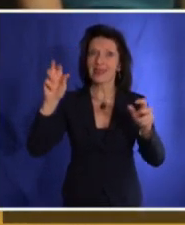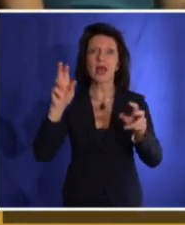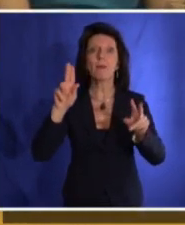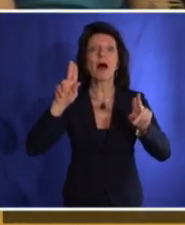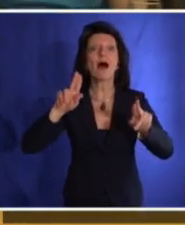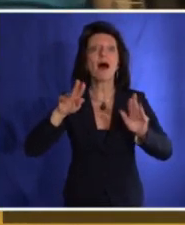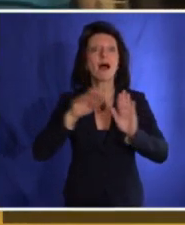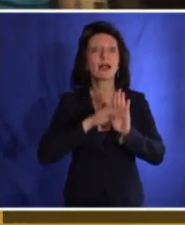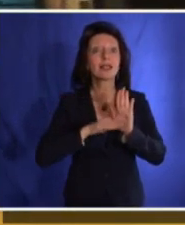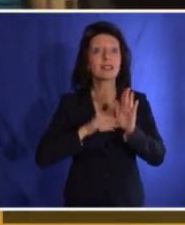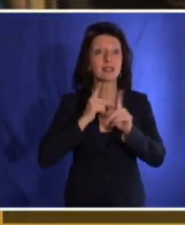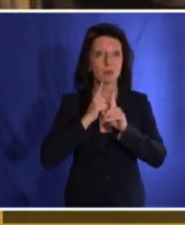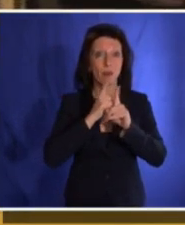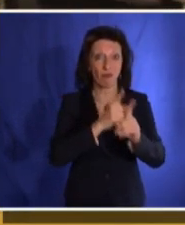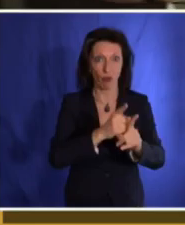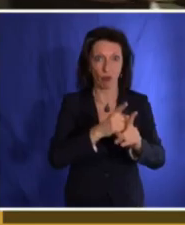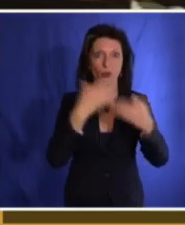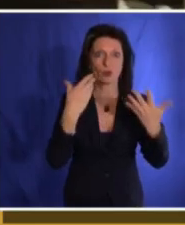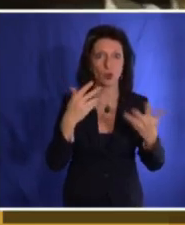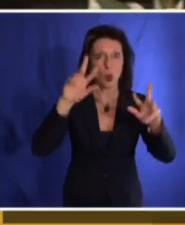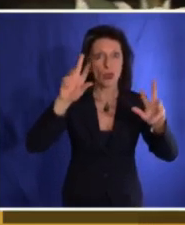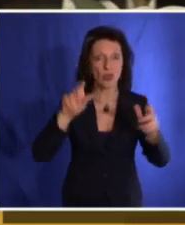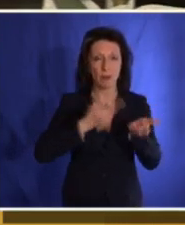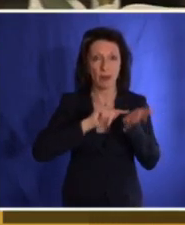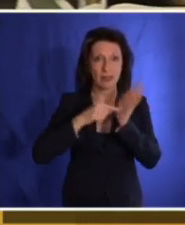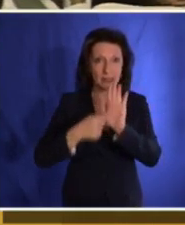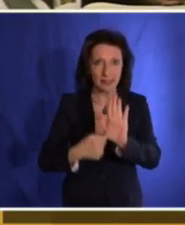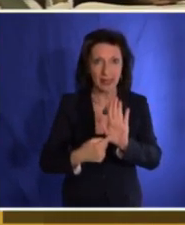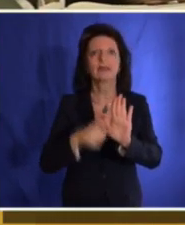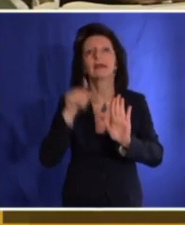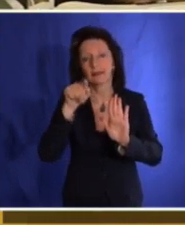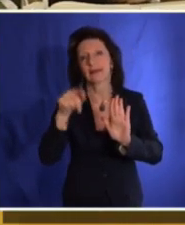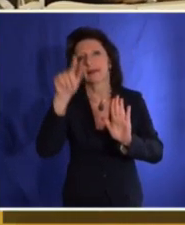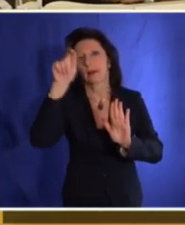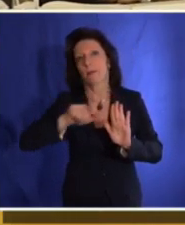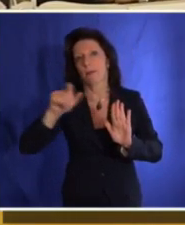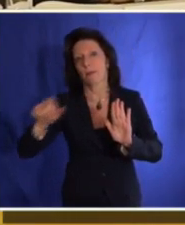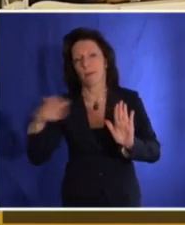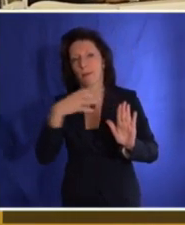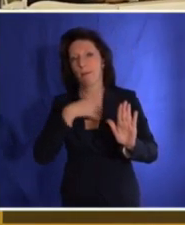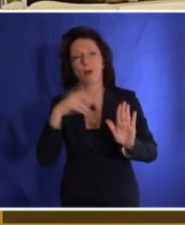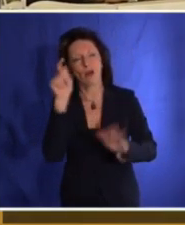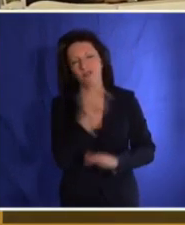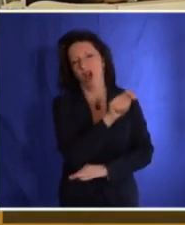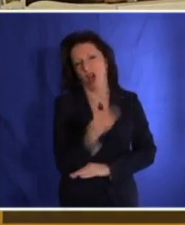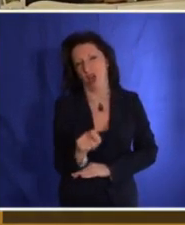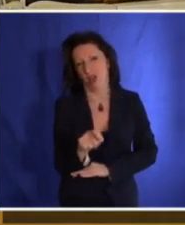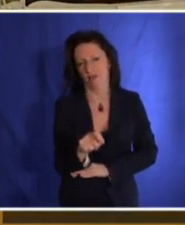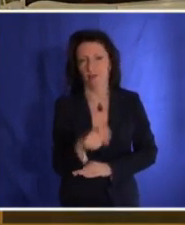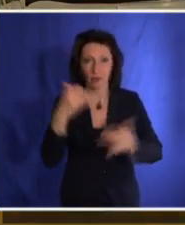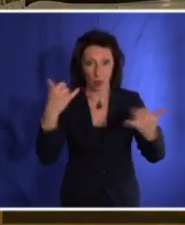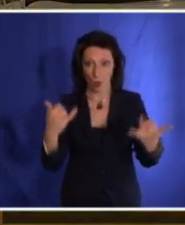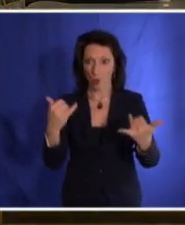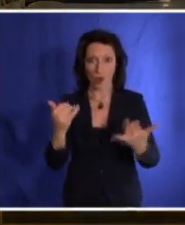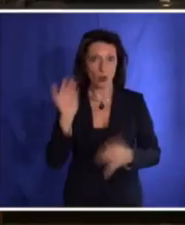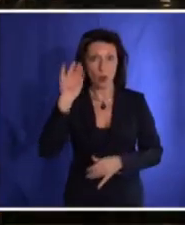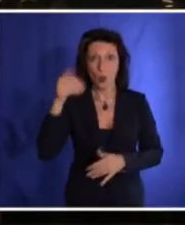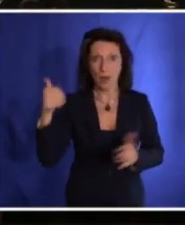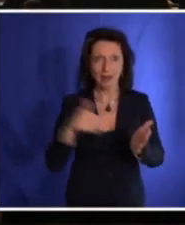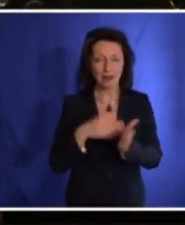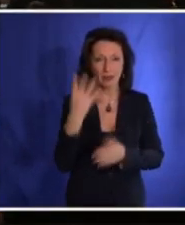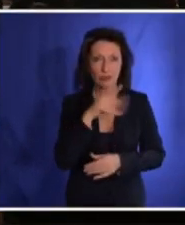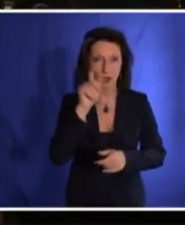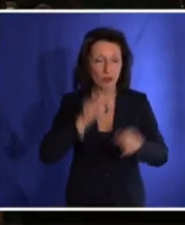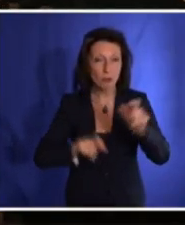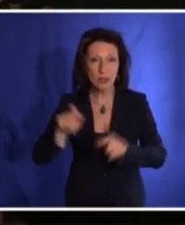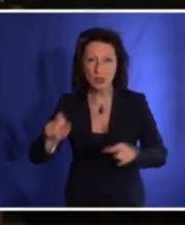daher abschließend bleibt mir eines, wir sind eine ganz große Gruppe, heute über 1400 Leute, wir